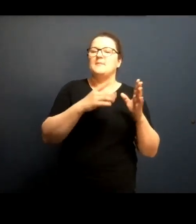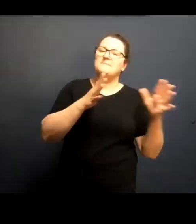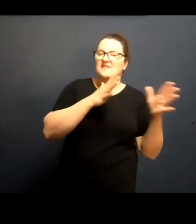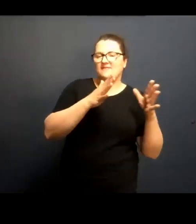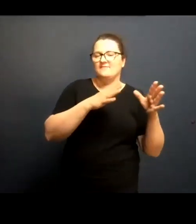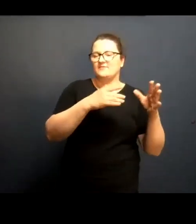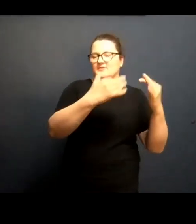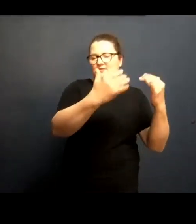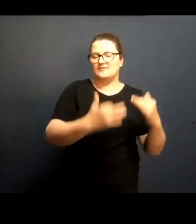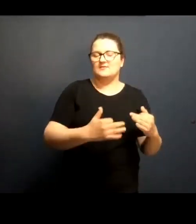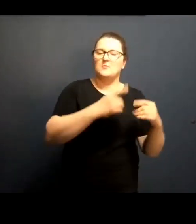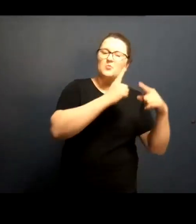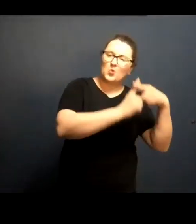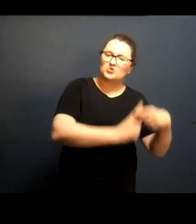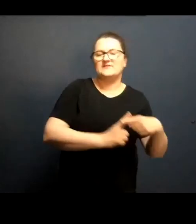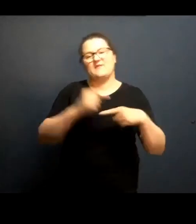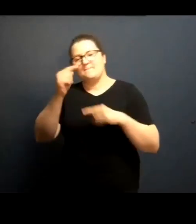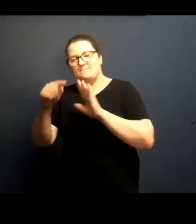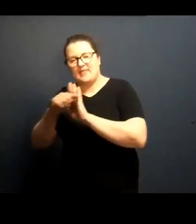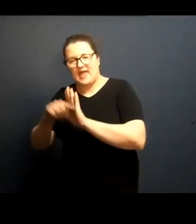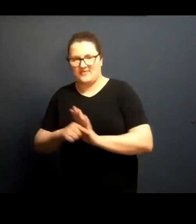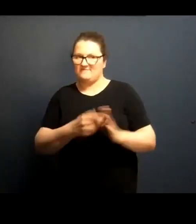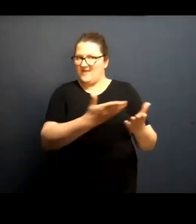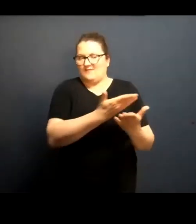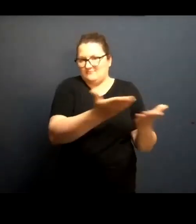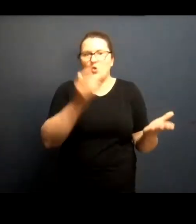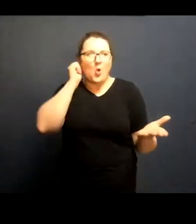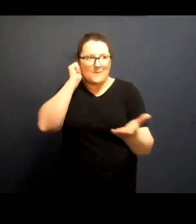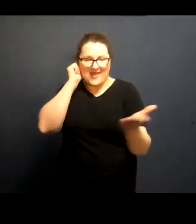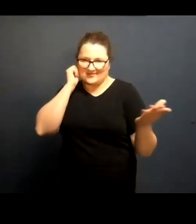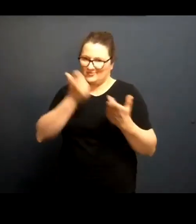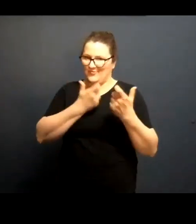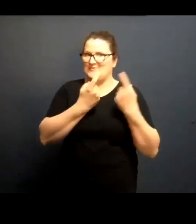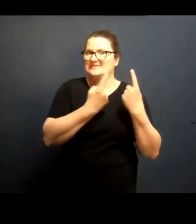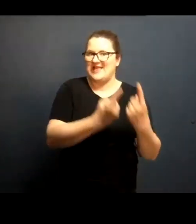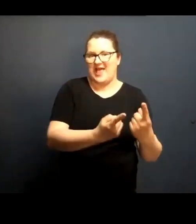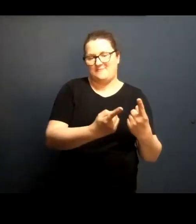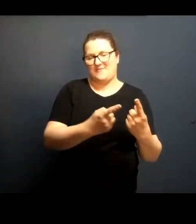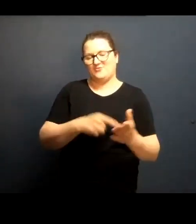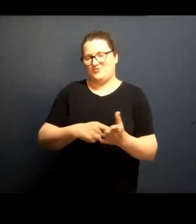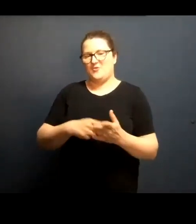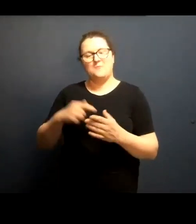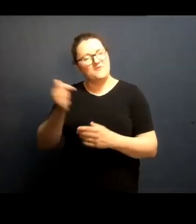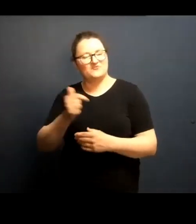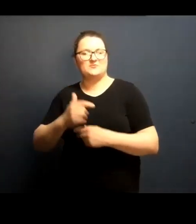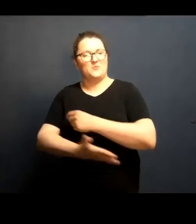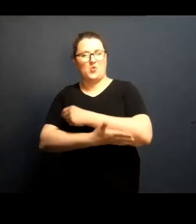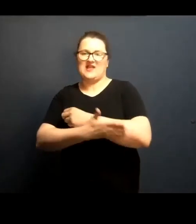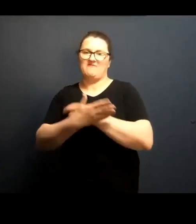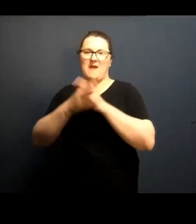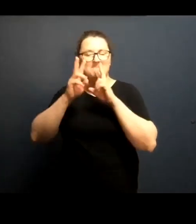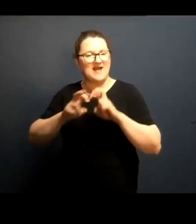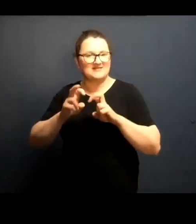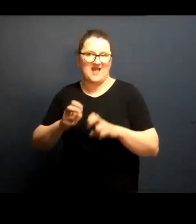kobiety. I to są też zestawy, które powinny być punktem wyjścia do badań takich rzetelnych w Polsce, których